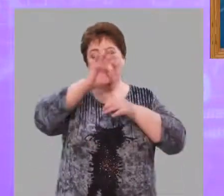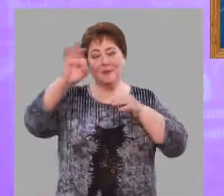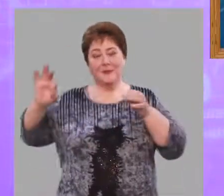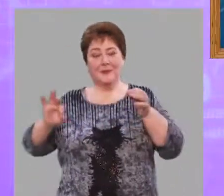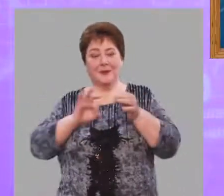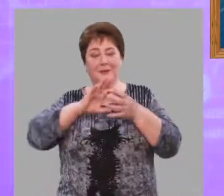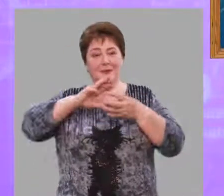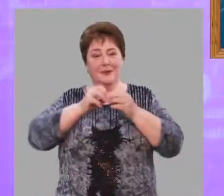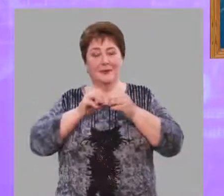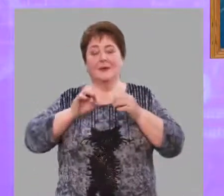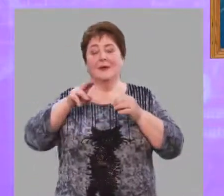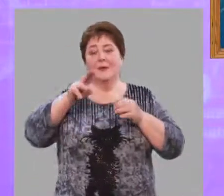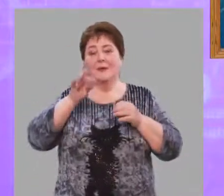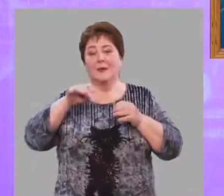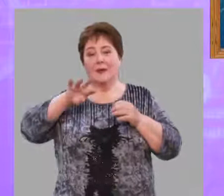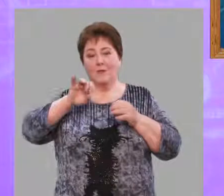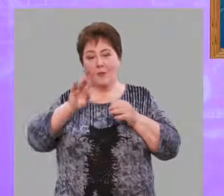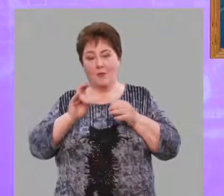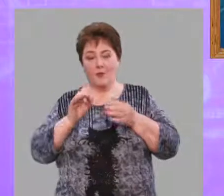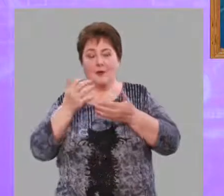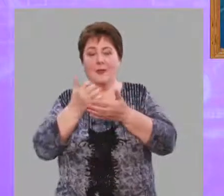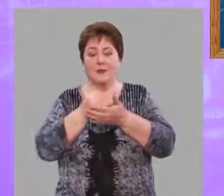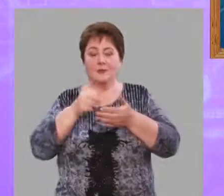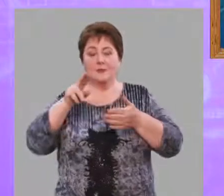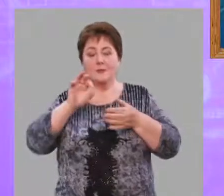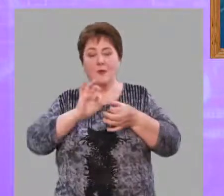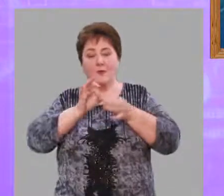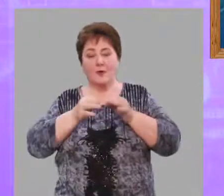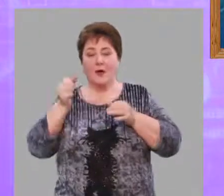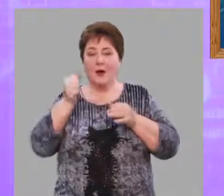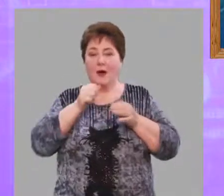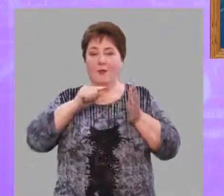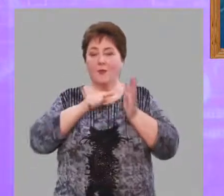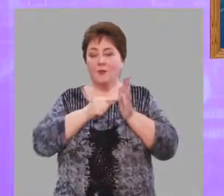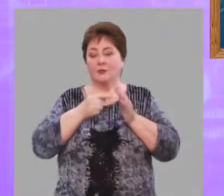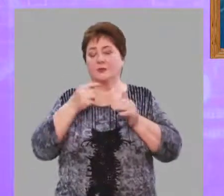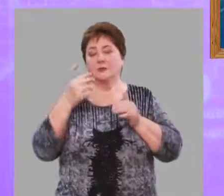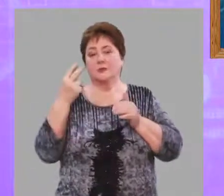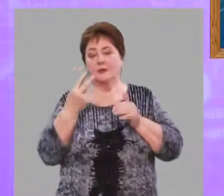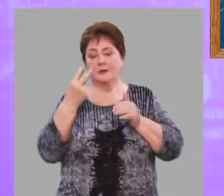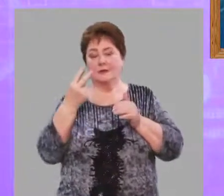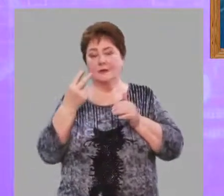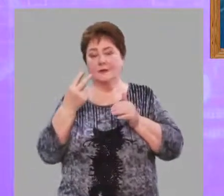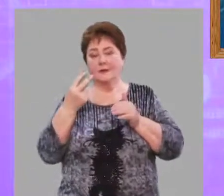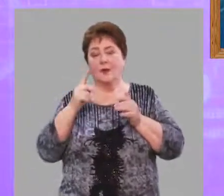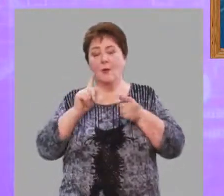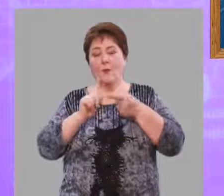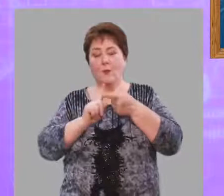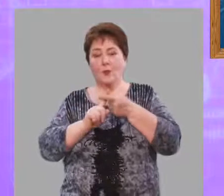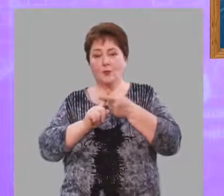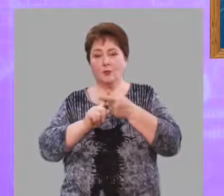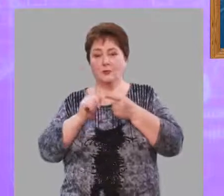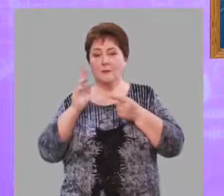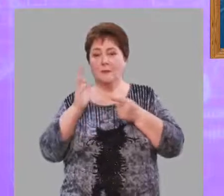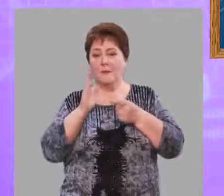Периметр прямоугольника находится по формуле А, умноженная на 2, плюс